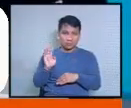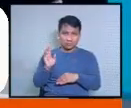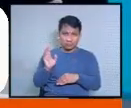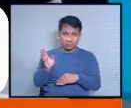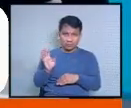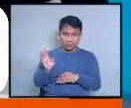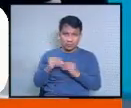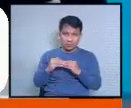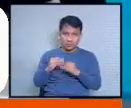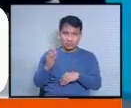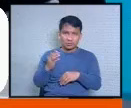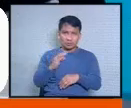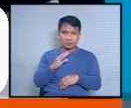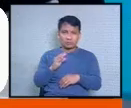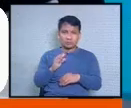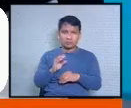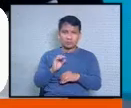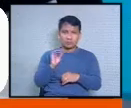kayo.